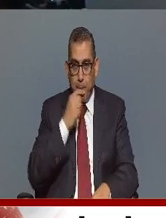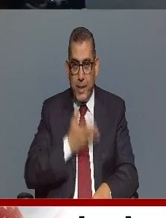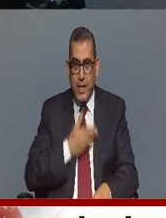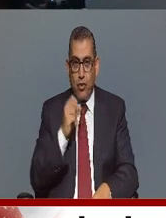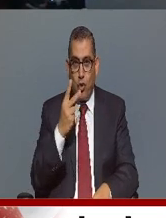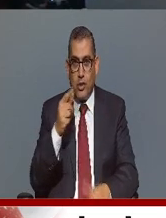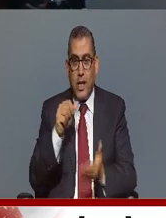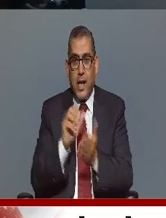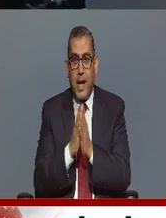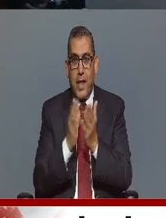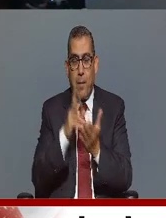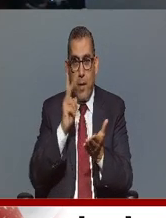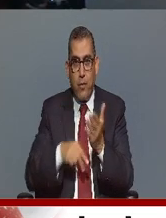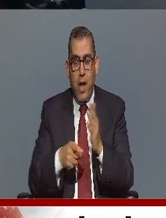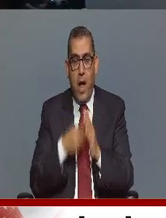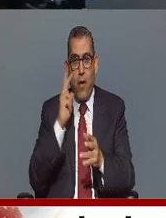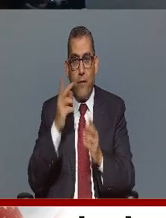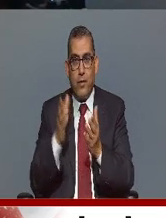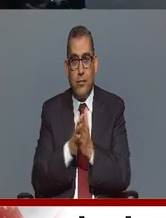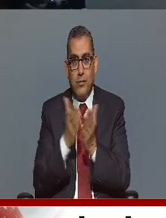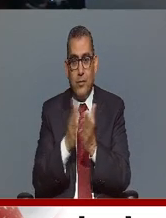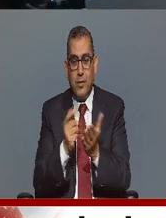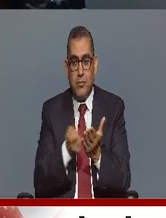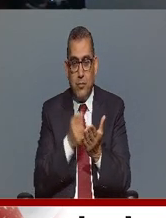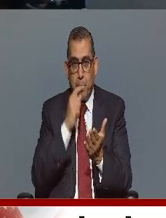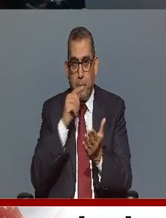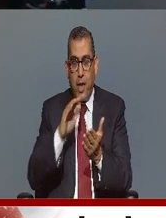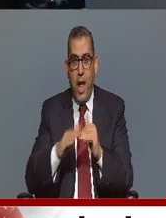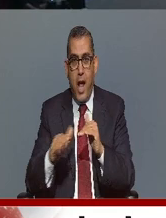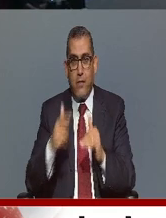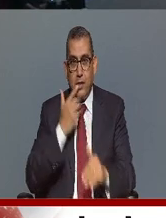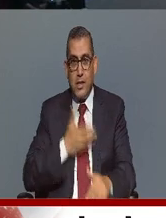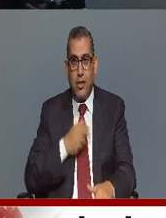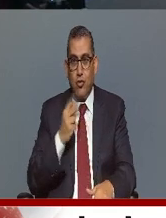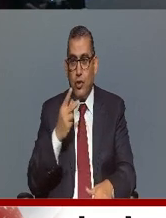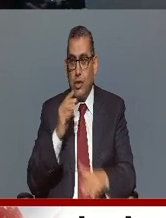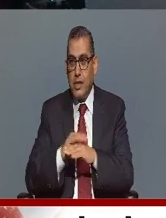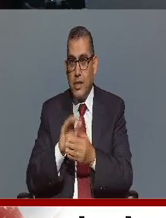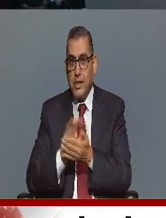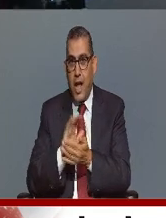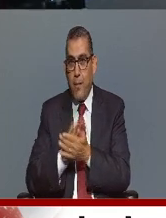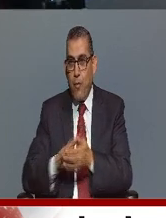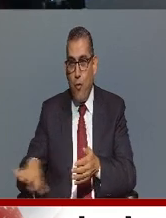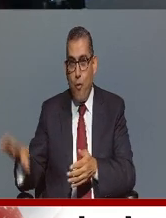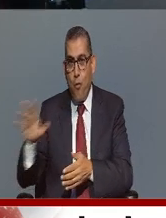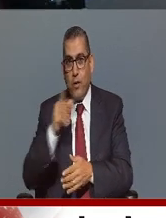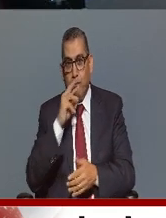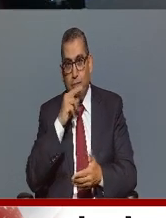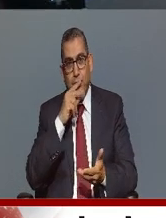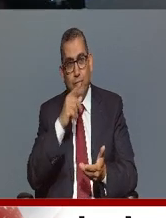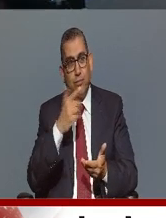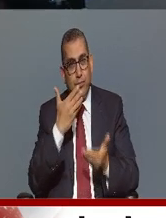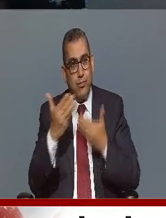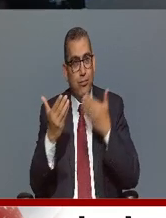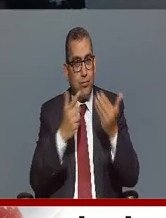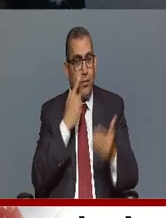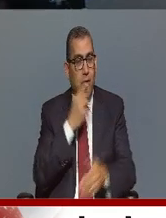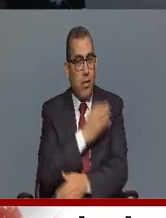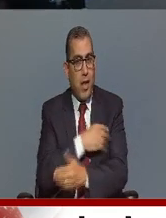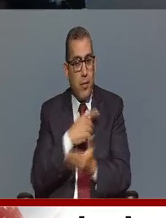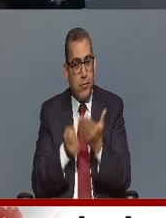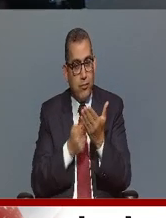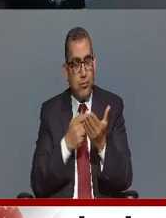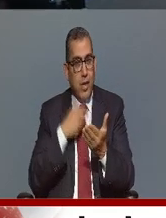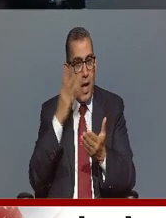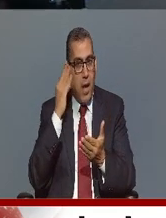لها حفل توقيع، وكانت حاجة ملهمة جدا إن الأطفال قاعدين حواليها في جناح الأطفال وهي بتتكلم معاهم وبتحكي تجربتها في